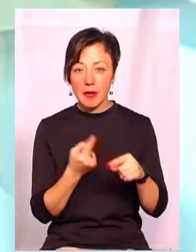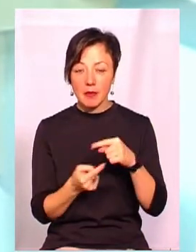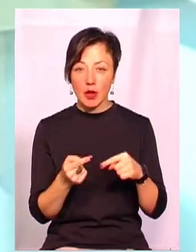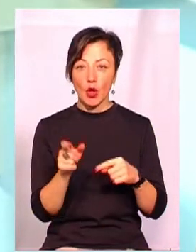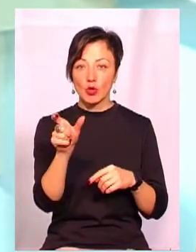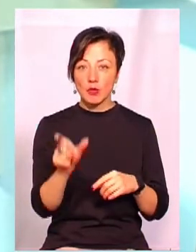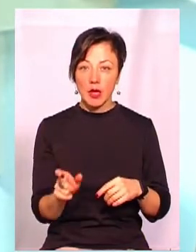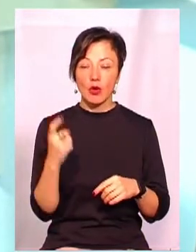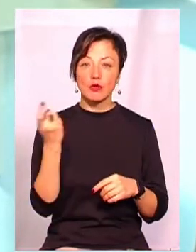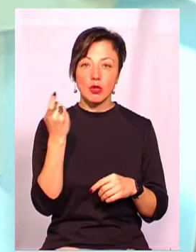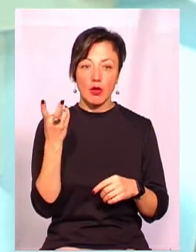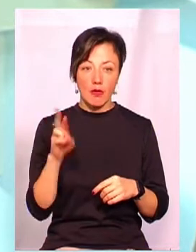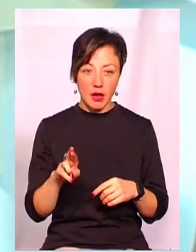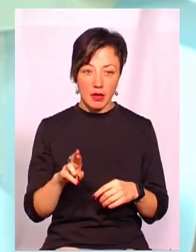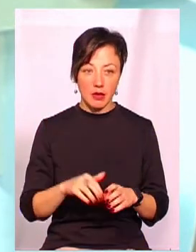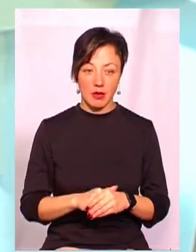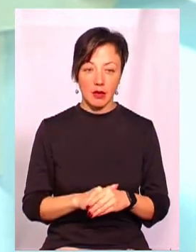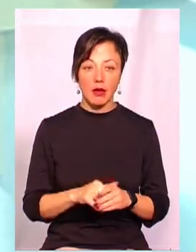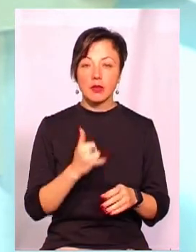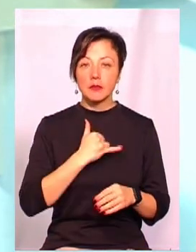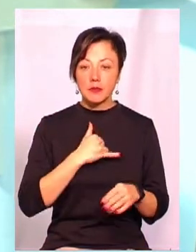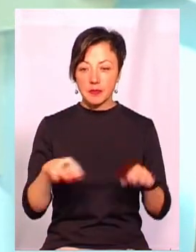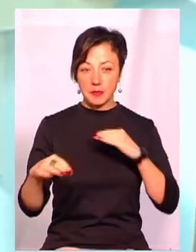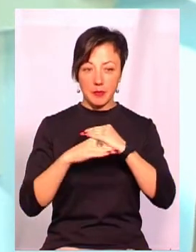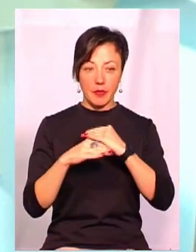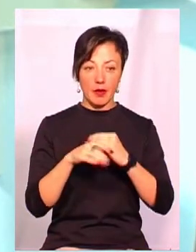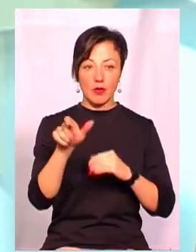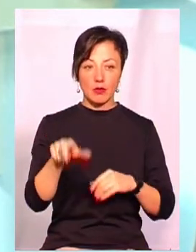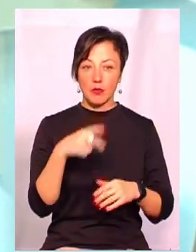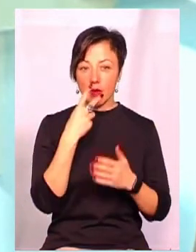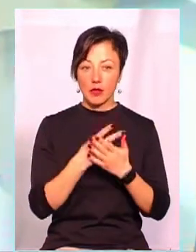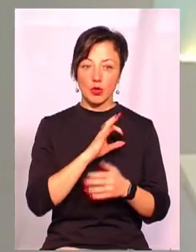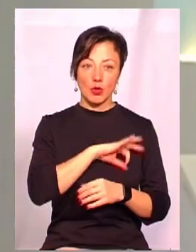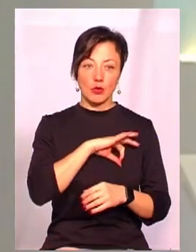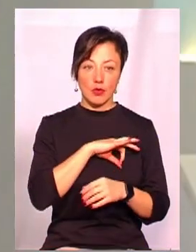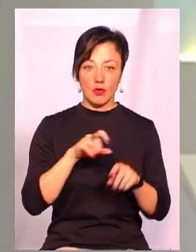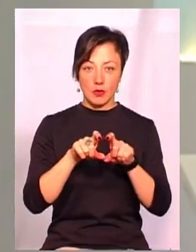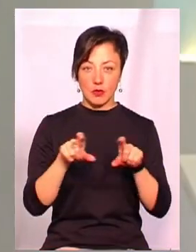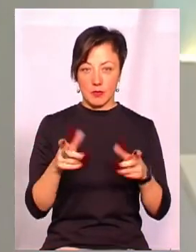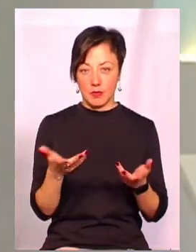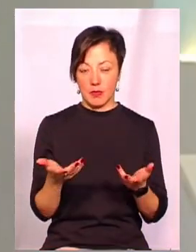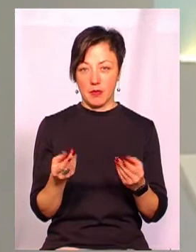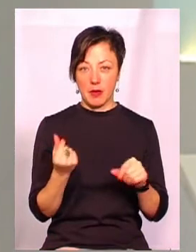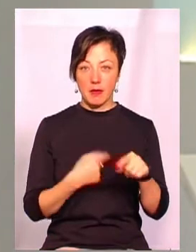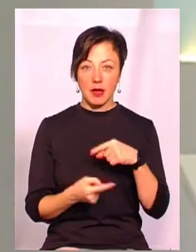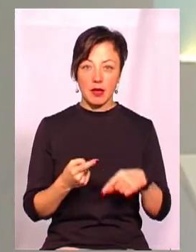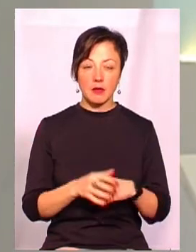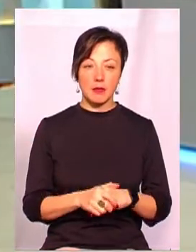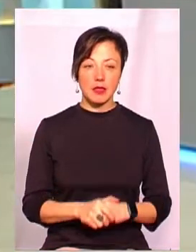мікропідприємництво – суб'єкт господарювання. А в нас прирівняна особа, бачите, до юридичної фізичної